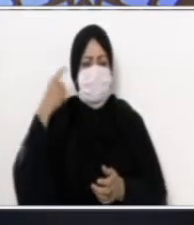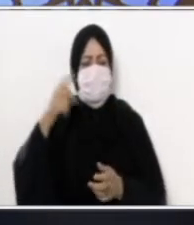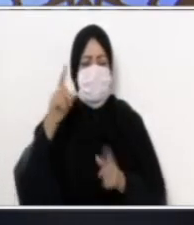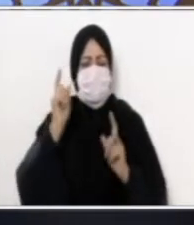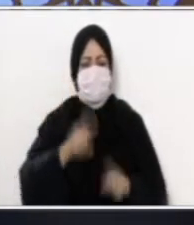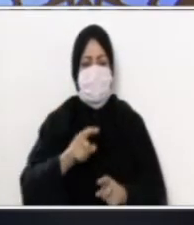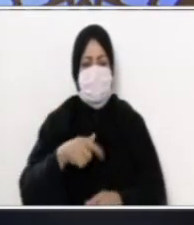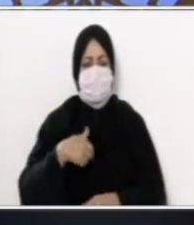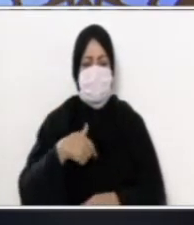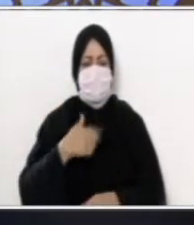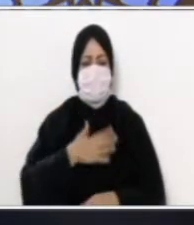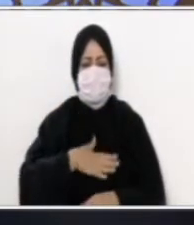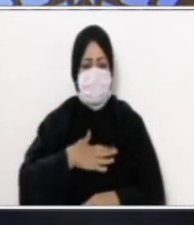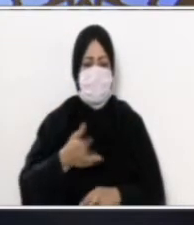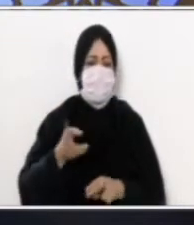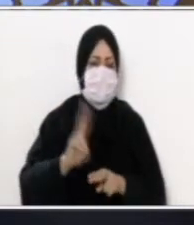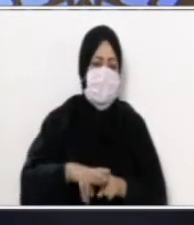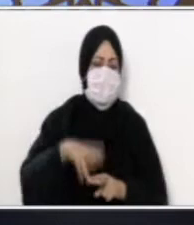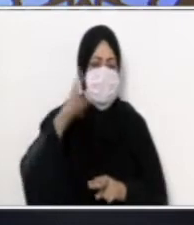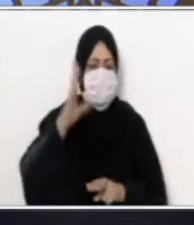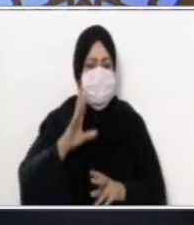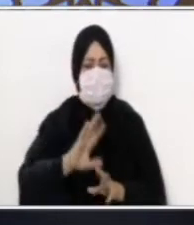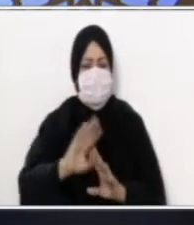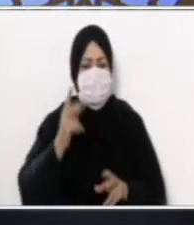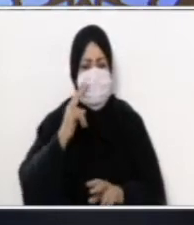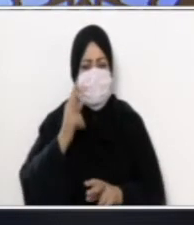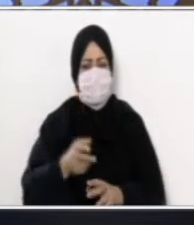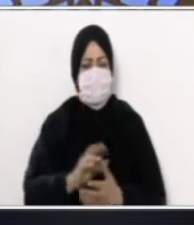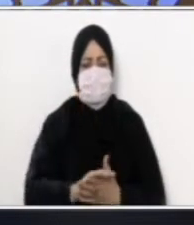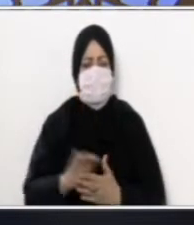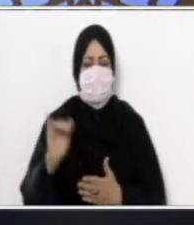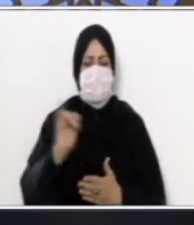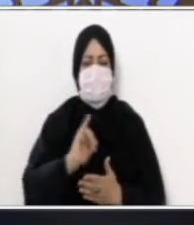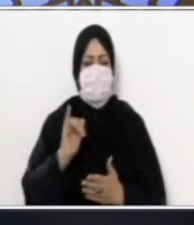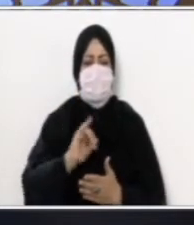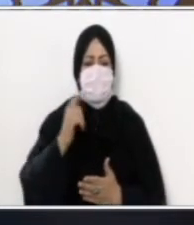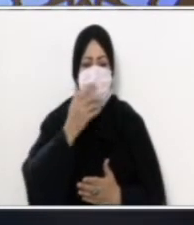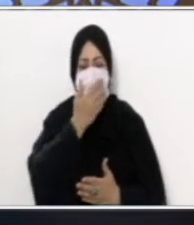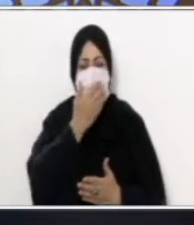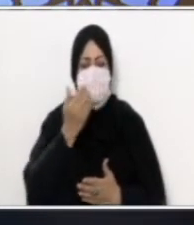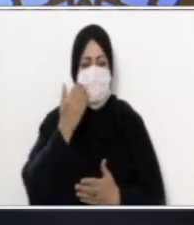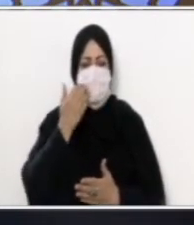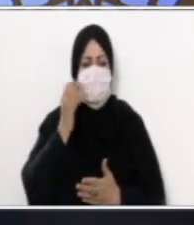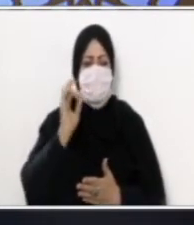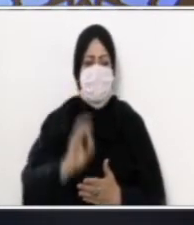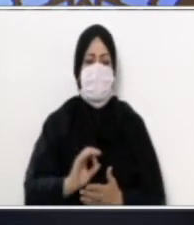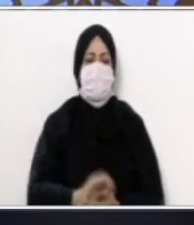تمام؟ واهم حاجه يا شيخ عندي الصيام، يعني هل صحيح كما قلت لك او لا؟ بس صيام اي